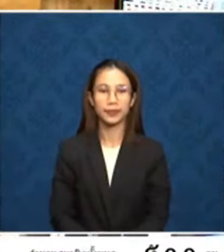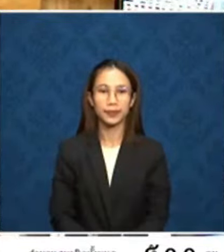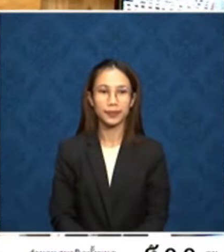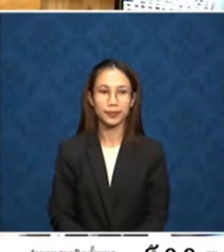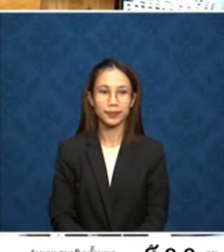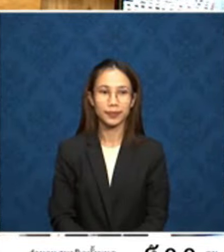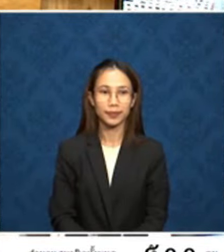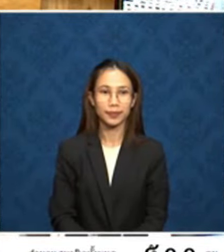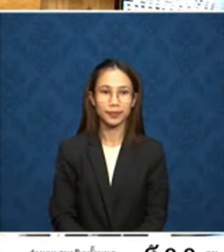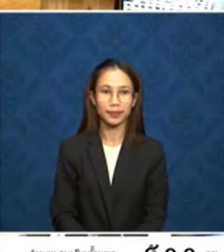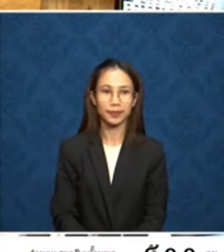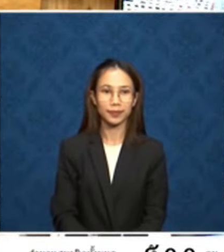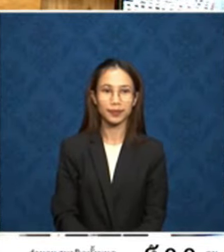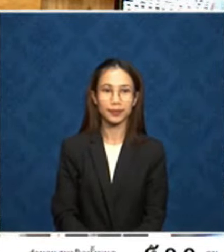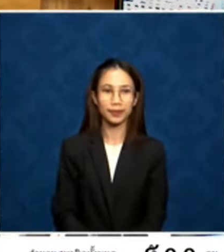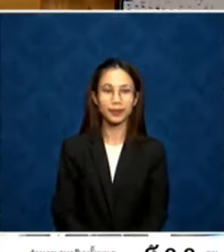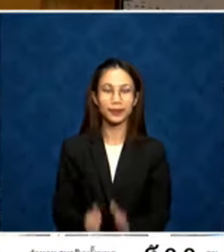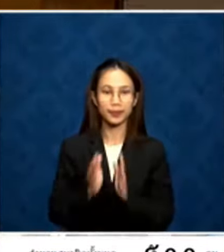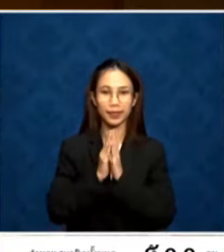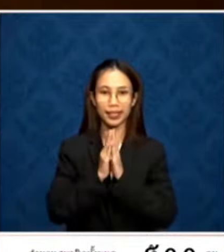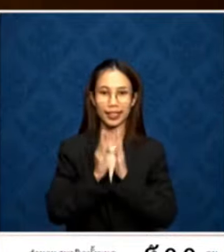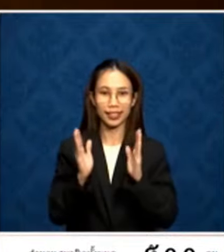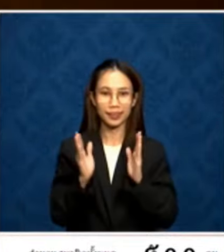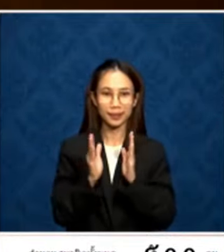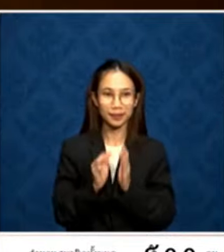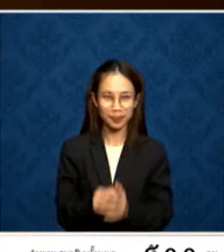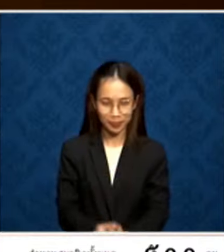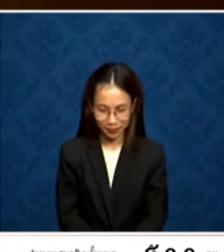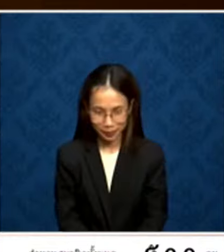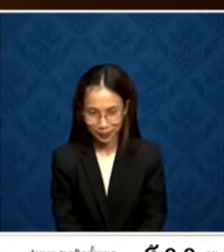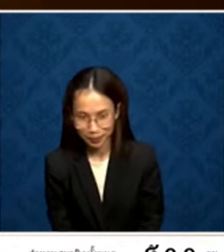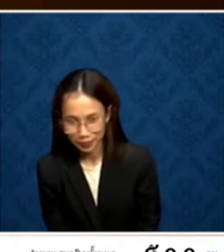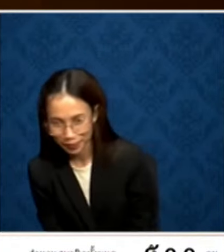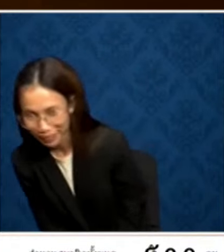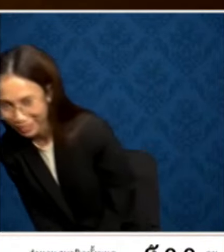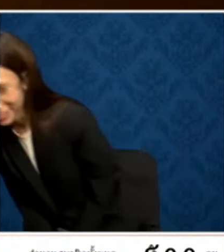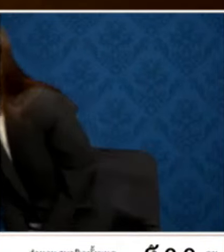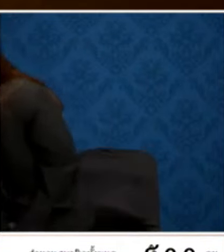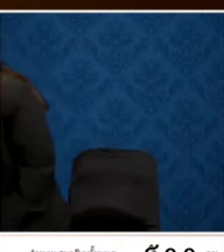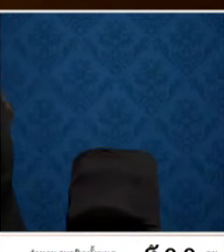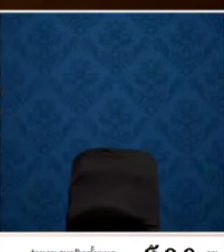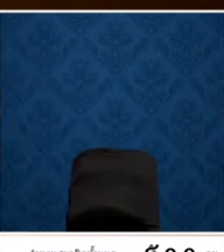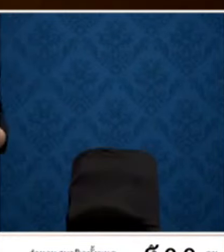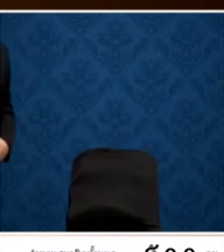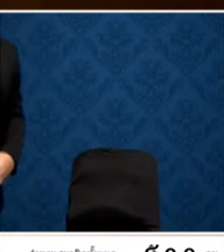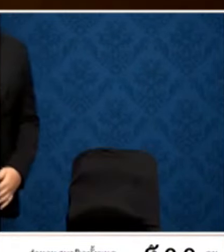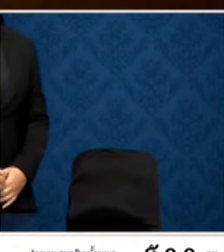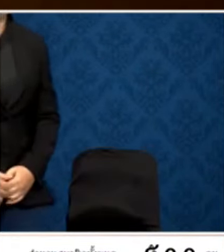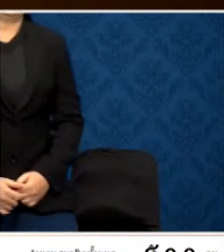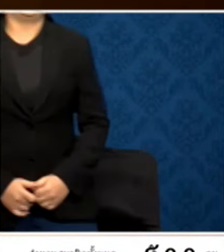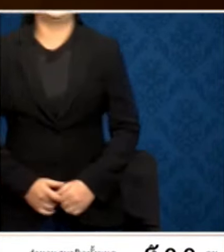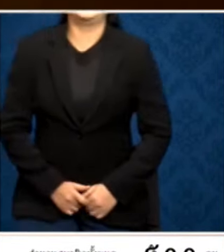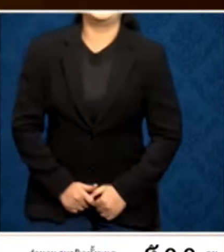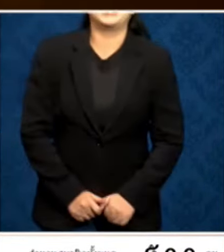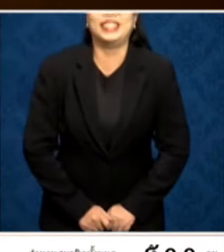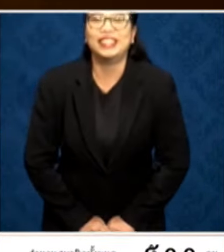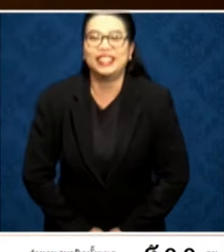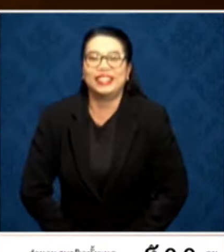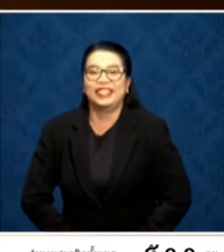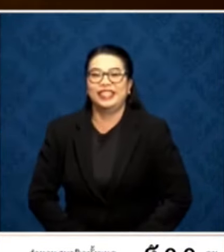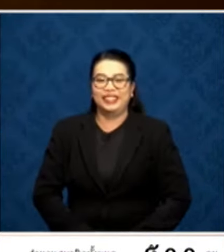ค่ะครับขอบคุณครับทางวิปประสานว่าจะเพิ่มทางรัฐบาล 1ท่านก่อนนะครับแล้วก็จะมาที่ท่านรักชนกนะ